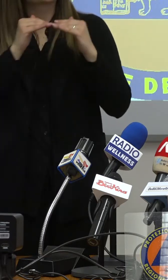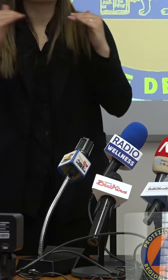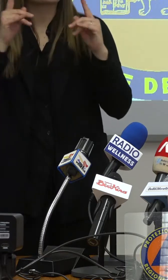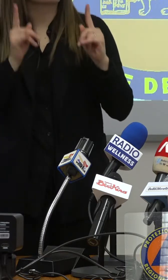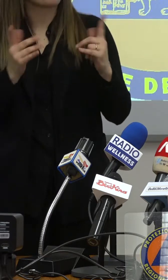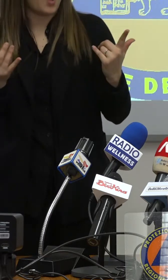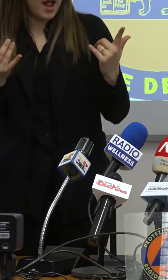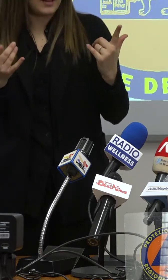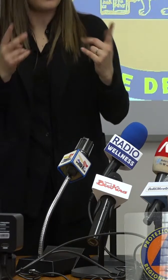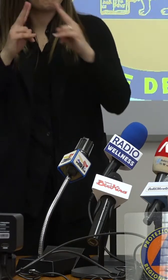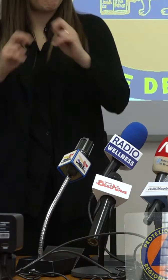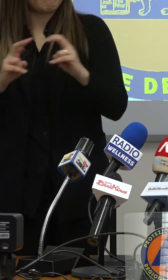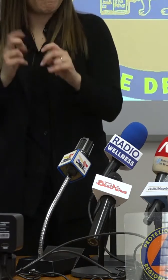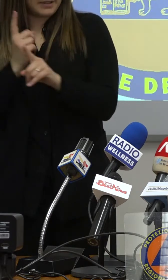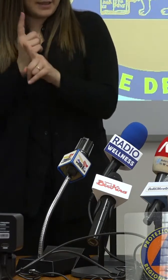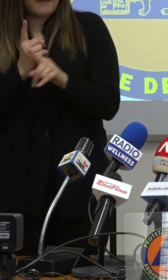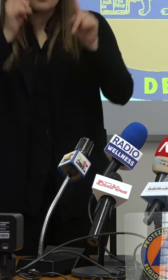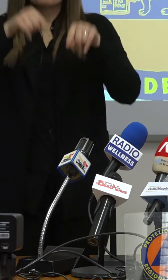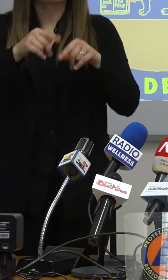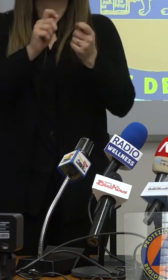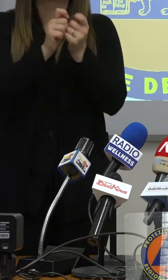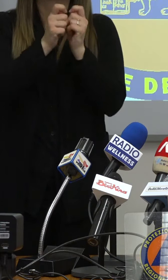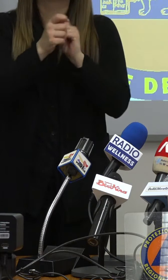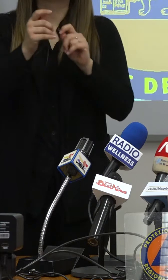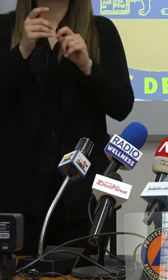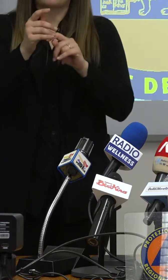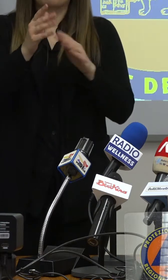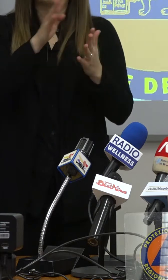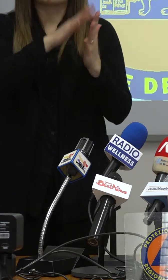già previsto, con una modifica del piano di sanità pubblica,